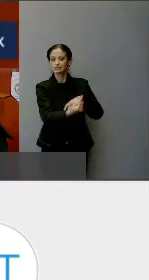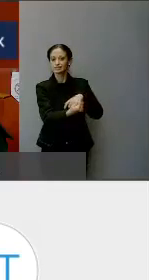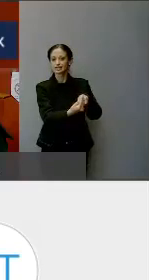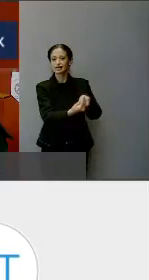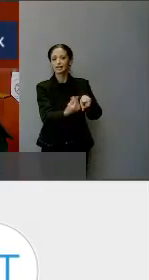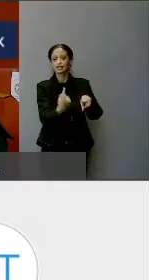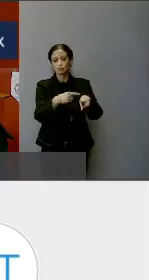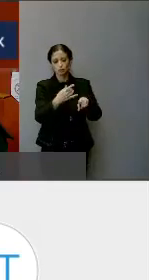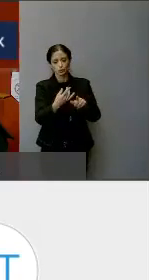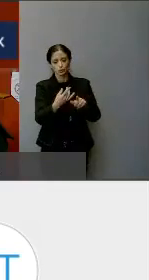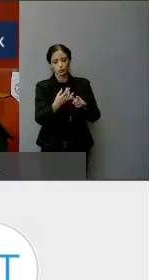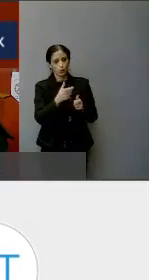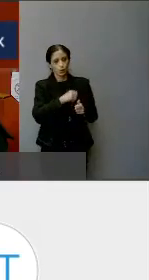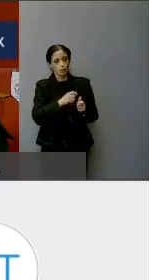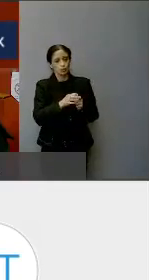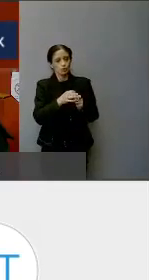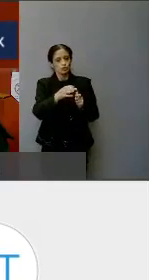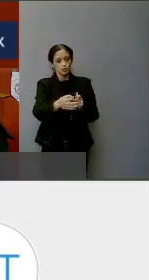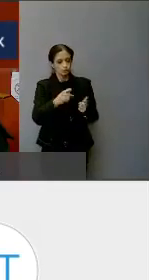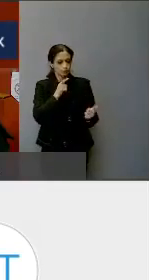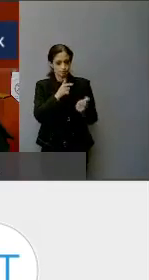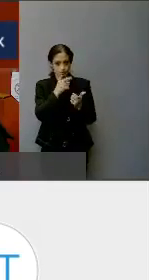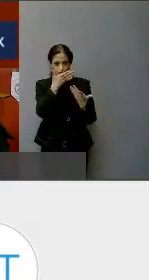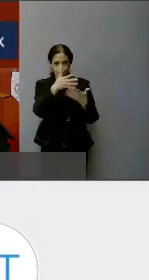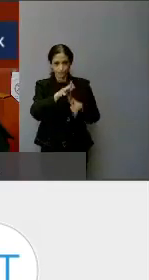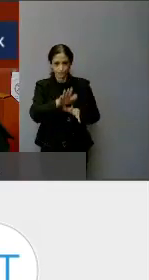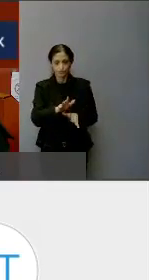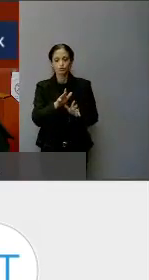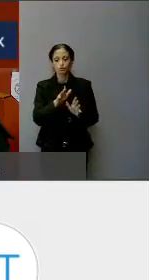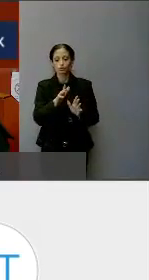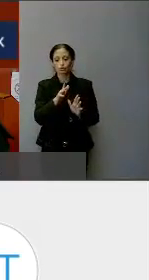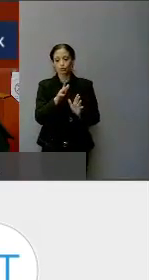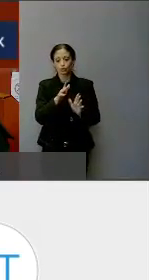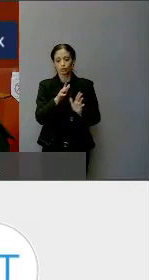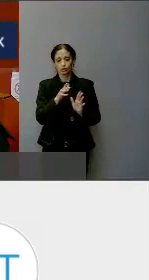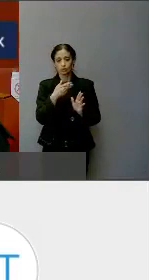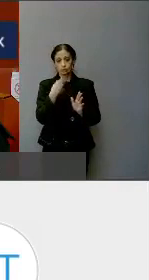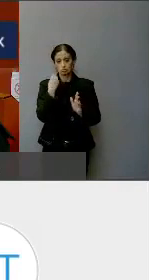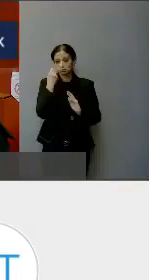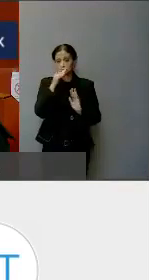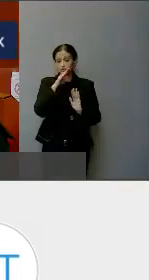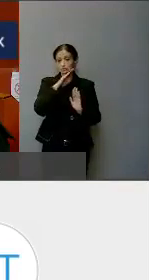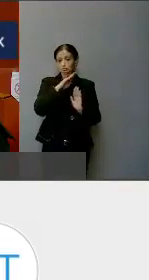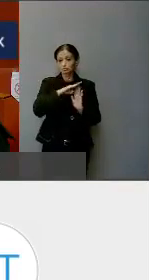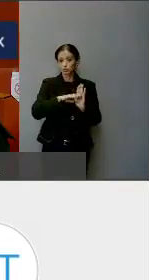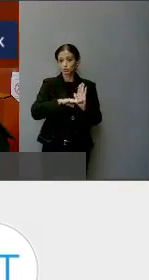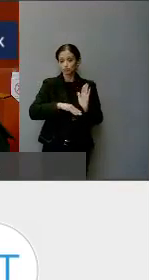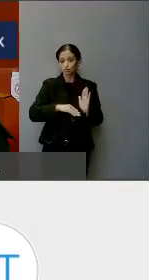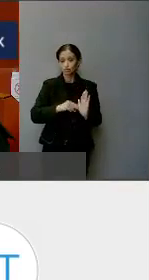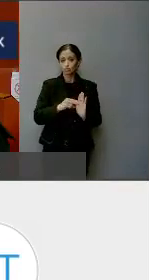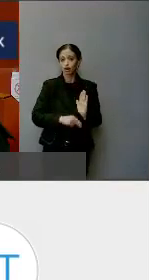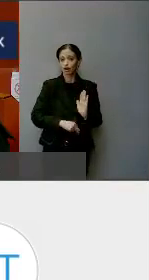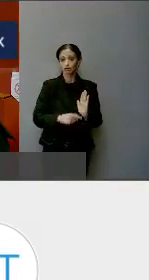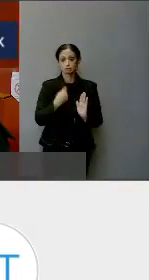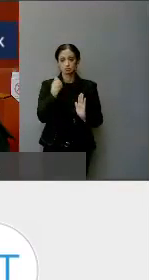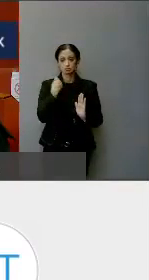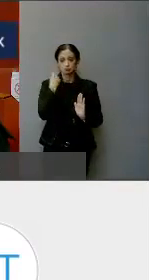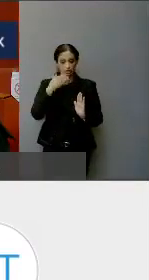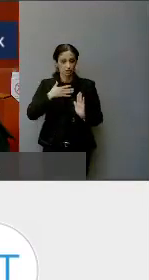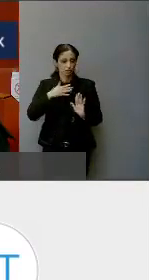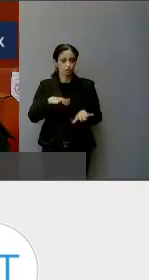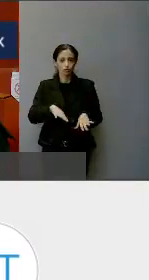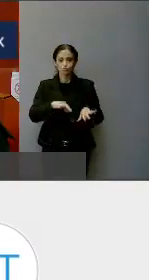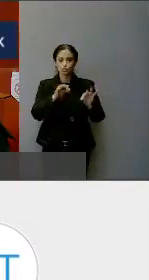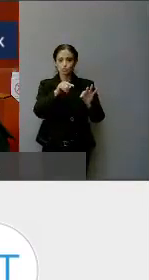per cui dal punto di vista almeno procedurale riteniamo che questa sospensiva non abbia diciamo